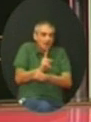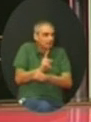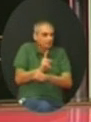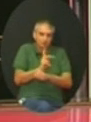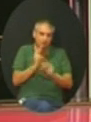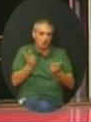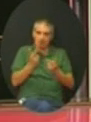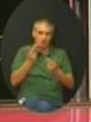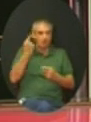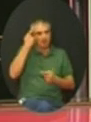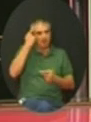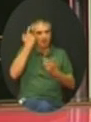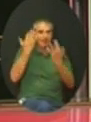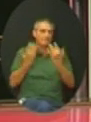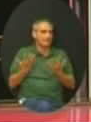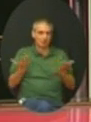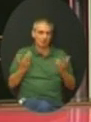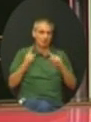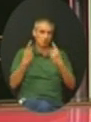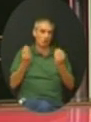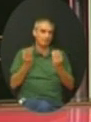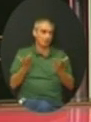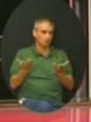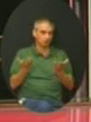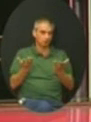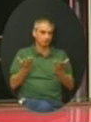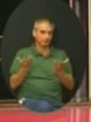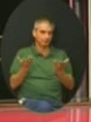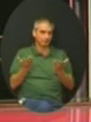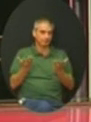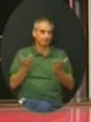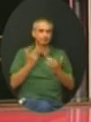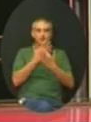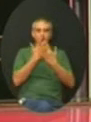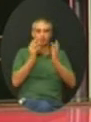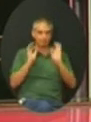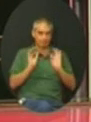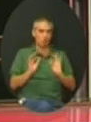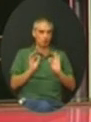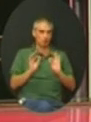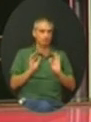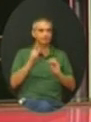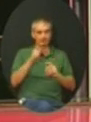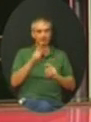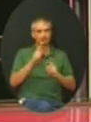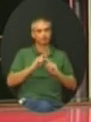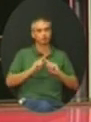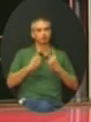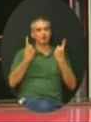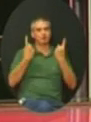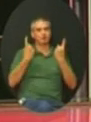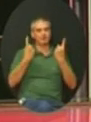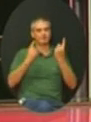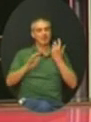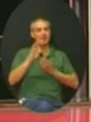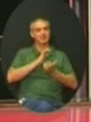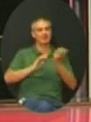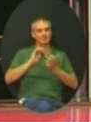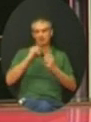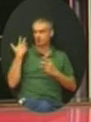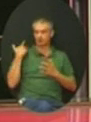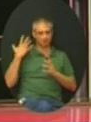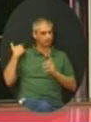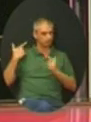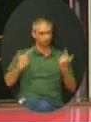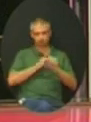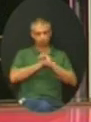שלא קל לחזות בה מתי קורה מה. ברור לגמרי שזה גל שונה מגלי האינטיפאדות